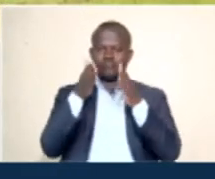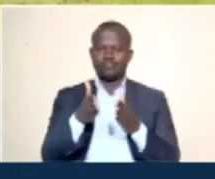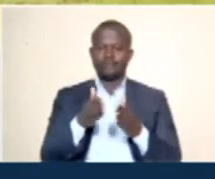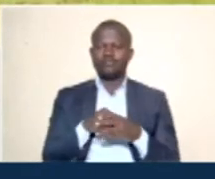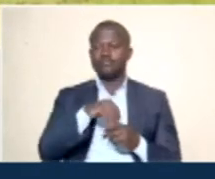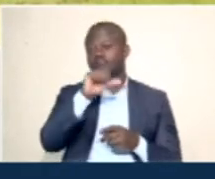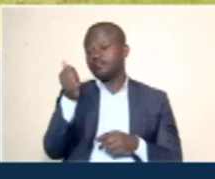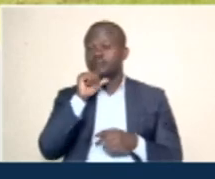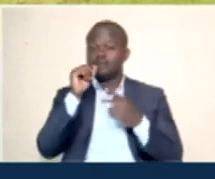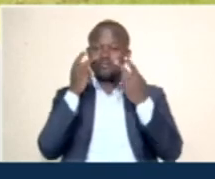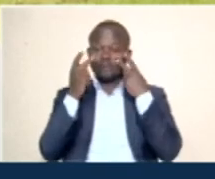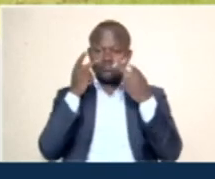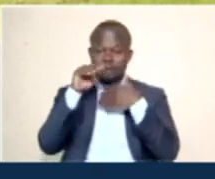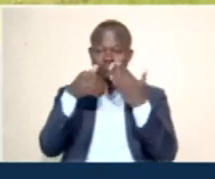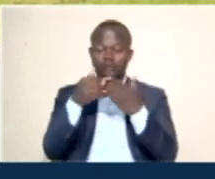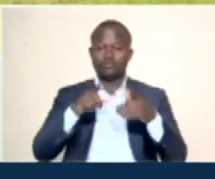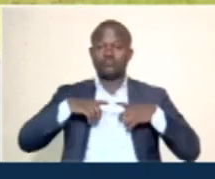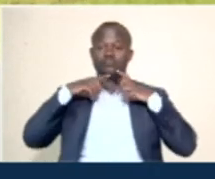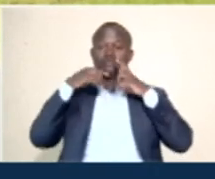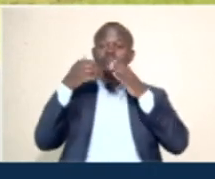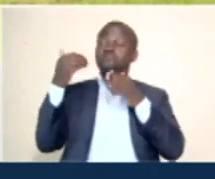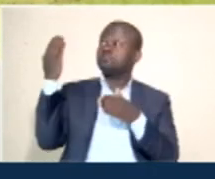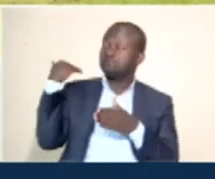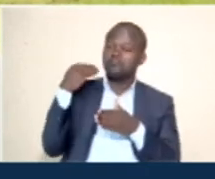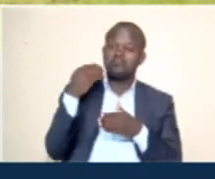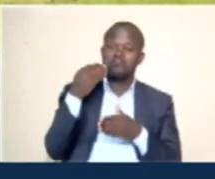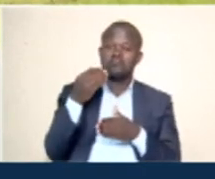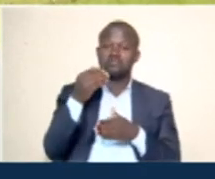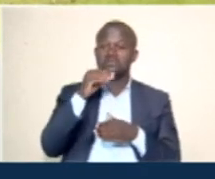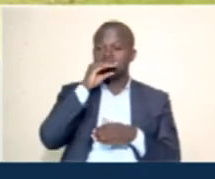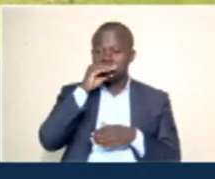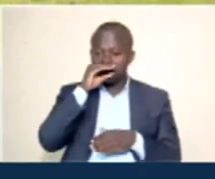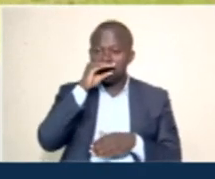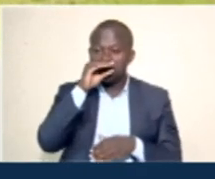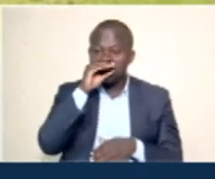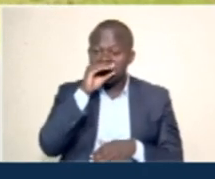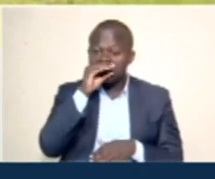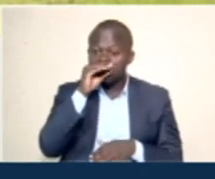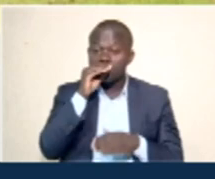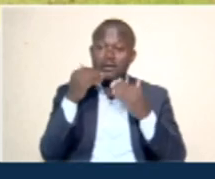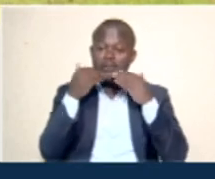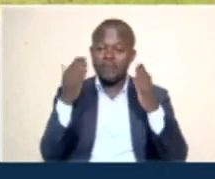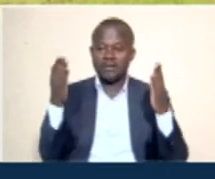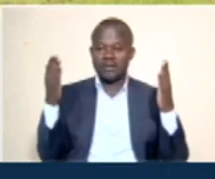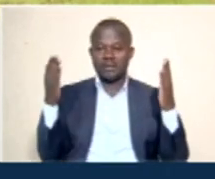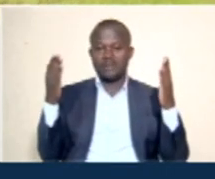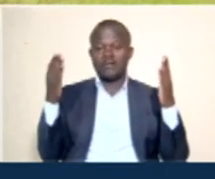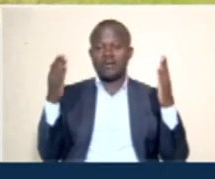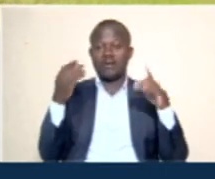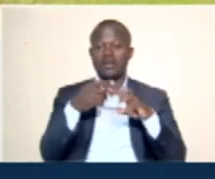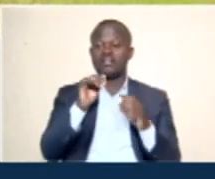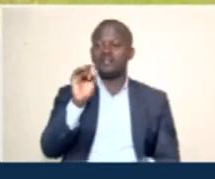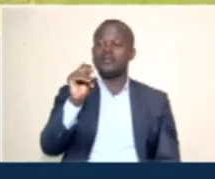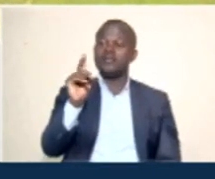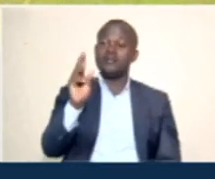Izindi zitakiboneka zabagaho mbere turi abana ni impyisi ntago zikiboneka, ariko inkware